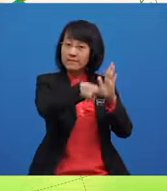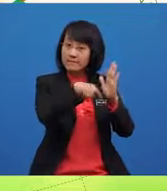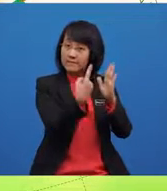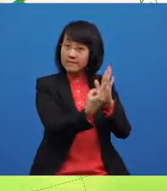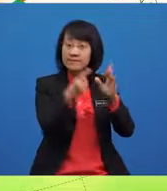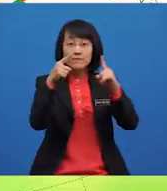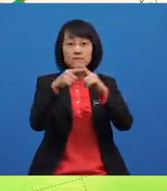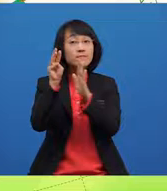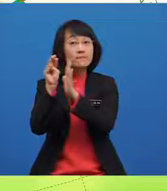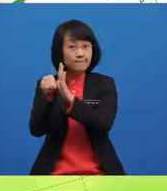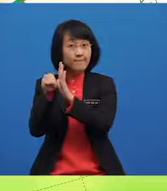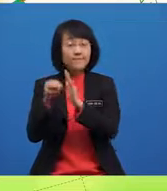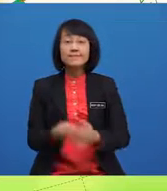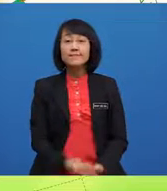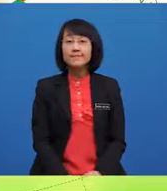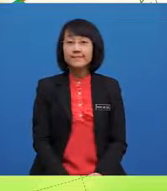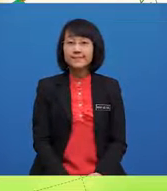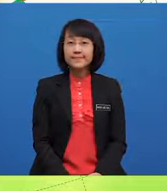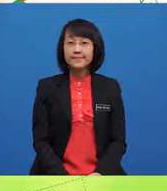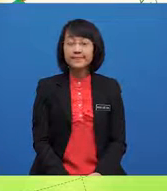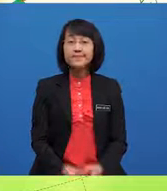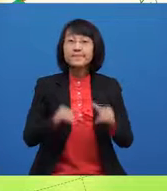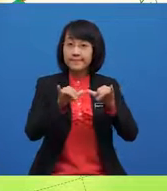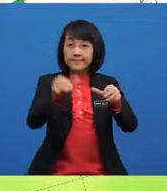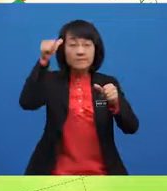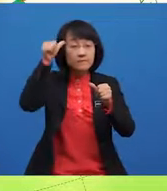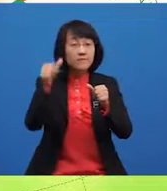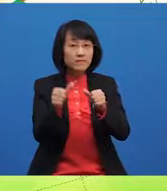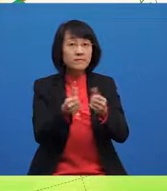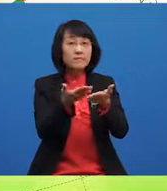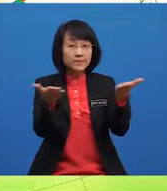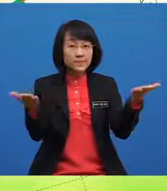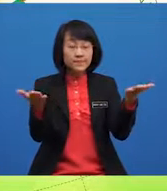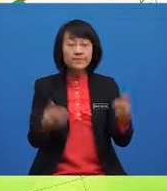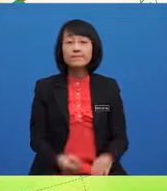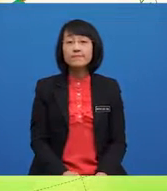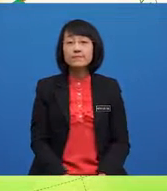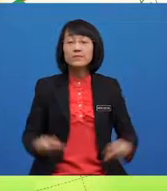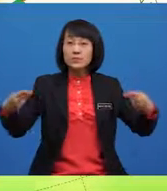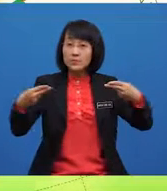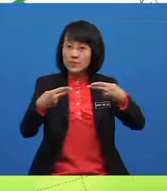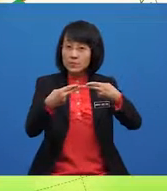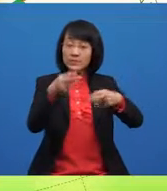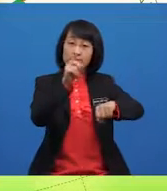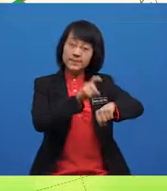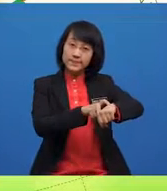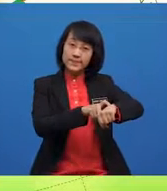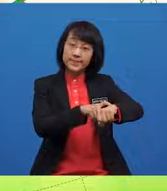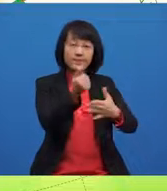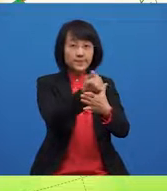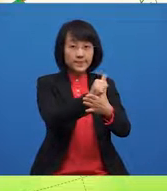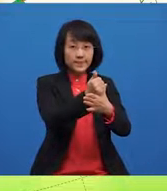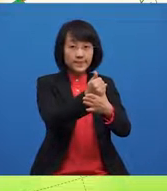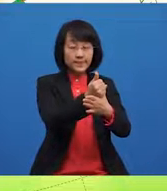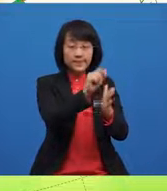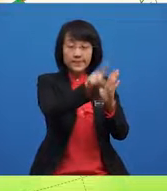kepada minit dahulu ya. Masih ingatkah kamu hubungan masa antara